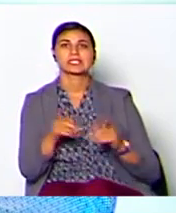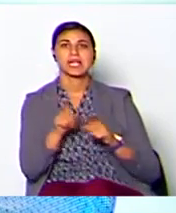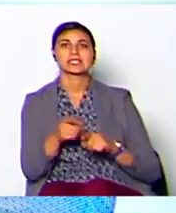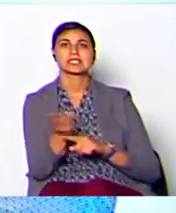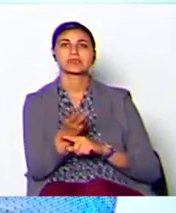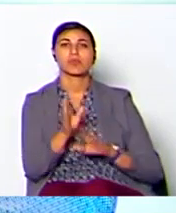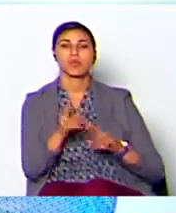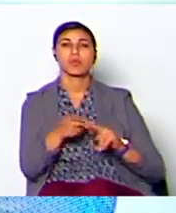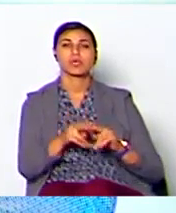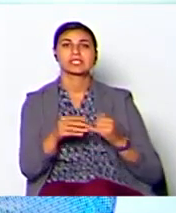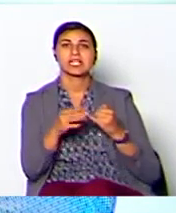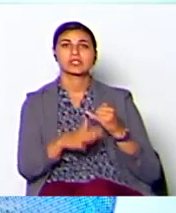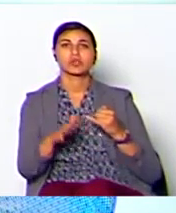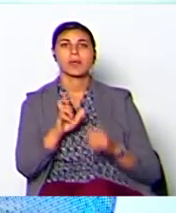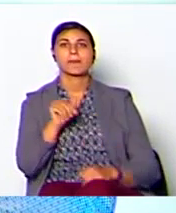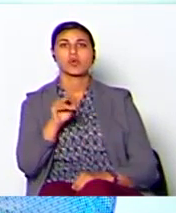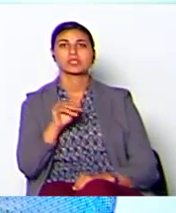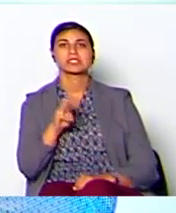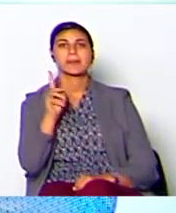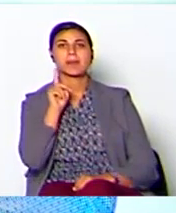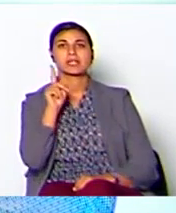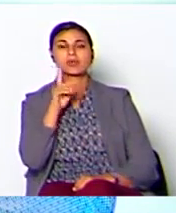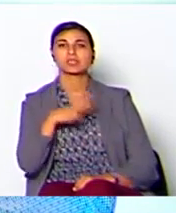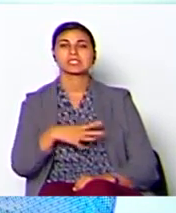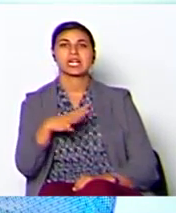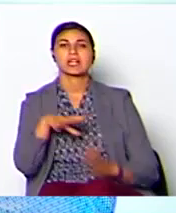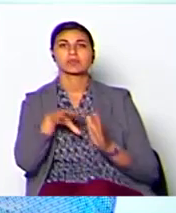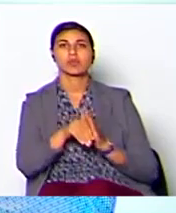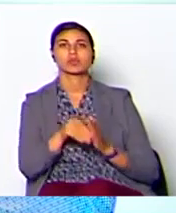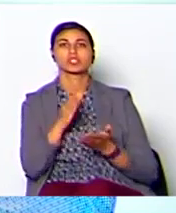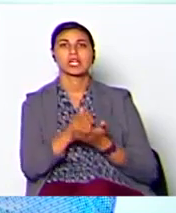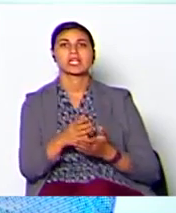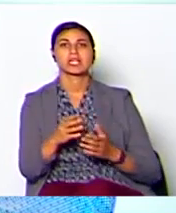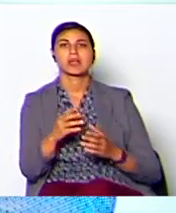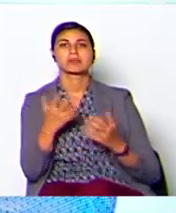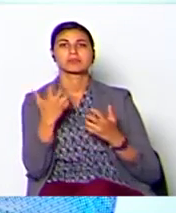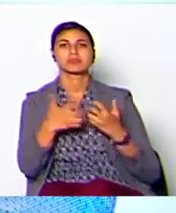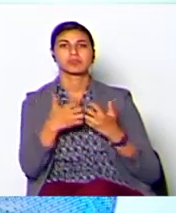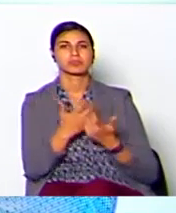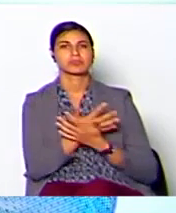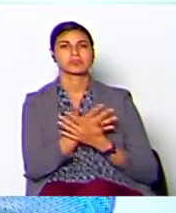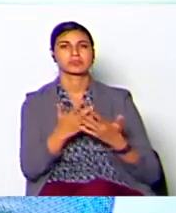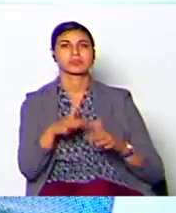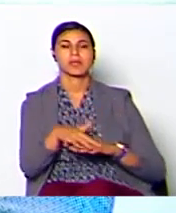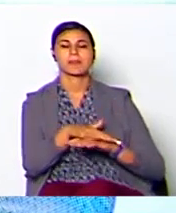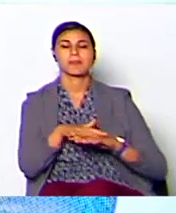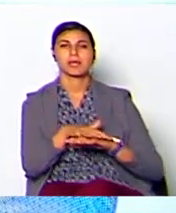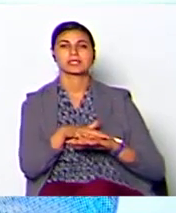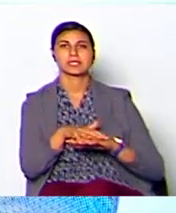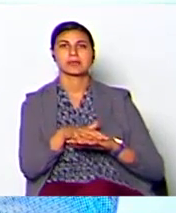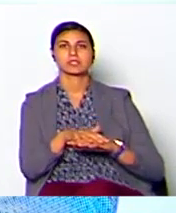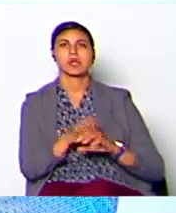ირტყვება, ხოლო ეს ტერიტორიები, ბოლნისი და მარნეული, საქართველოში წარმოადგენს ბოსტნეულის ბაზრების,